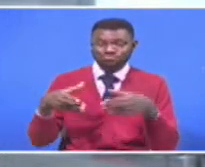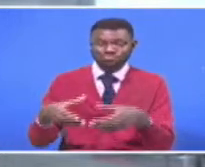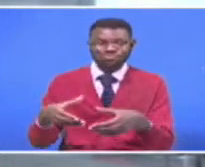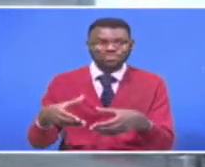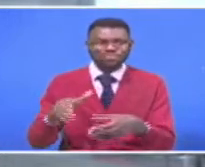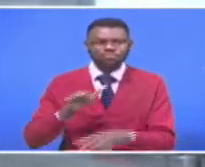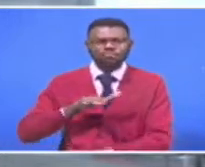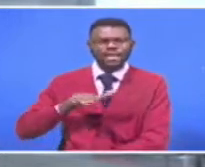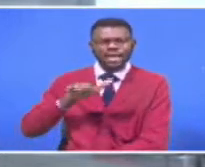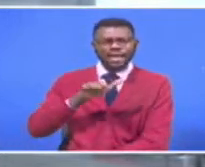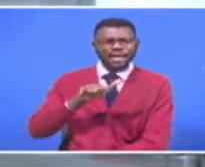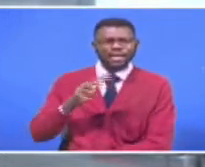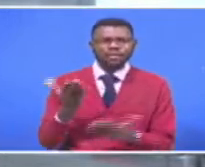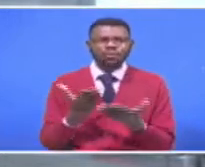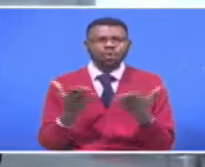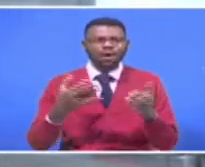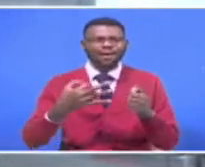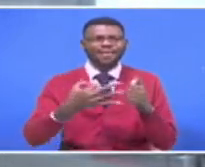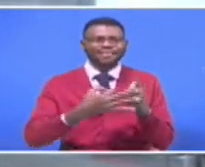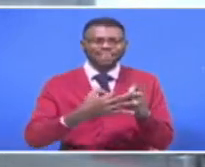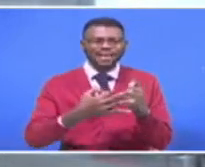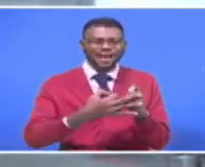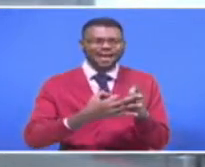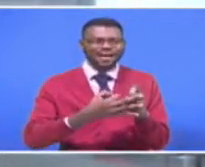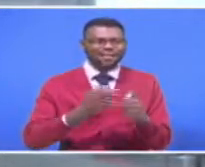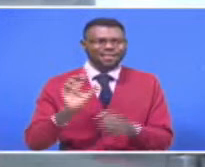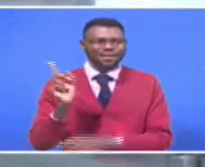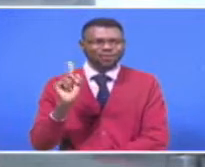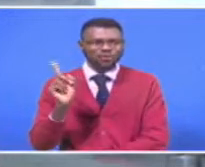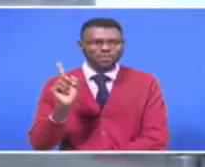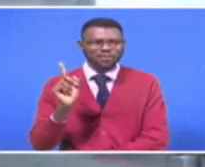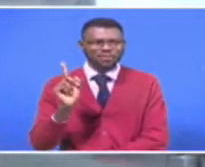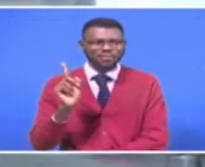katika kitongoji duni cha Kibira hapa jijini Nairobi.